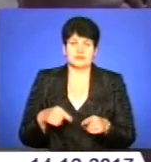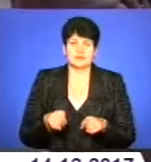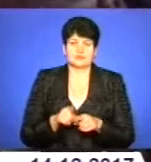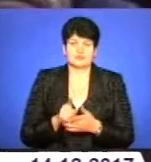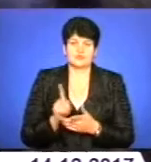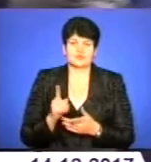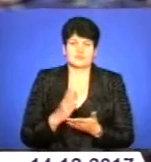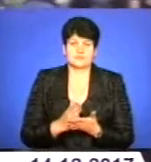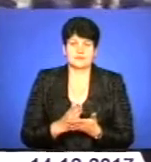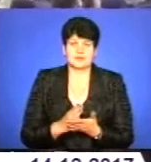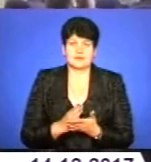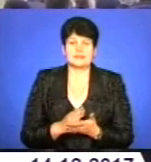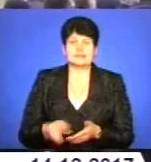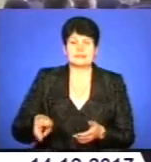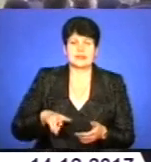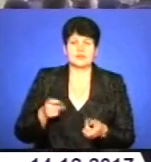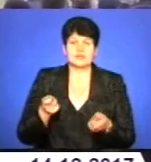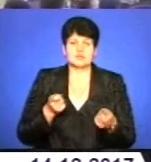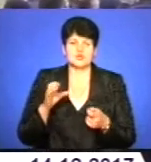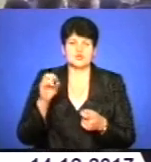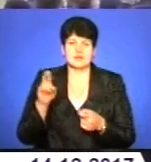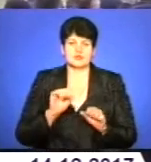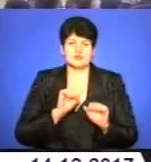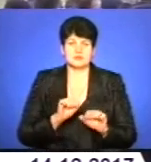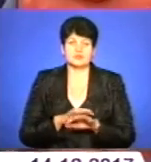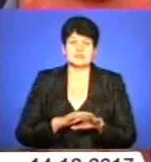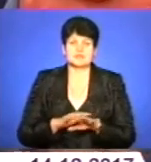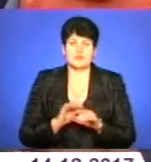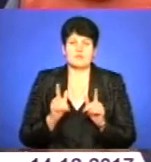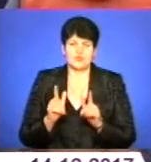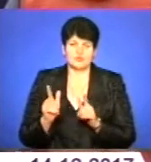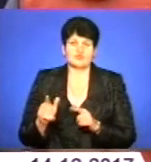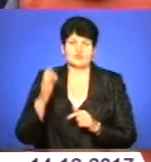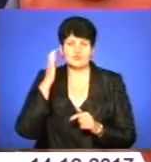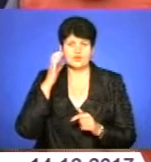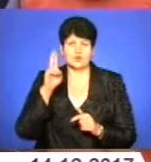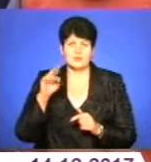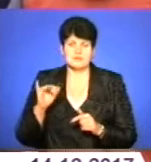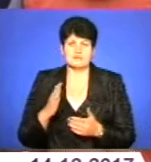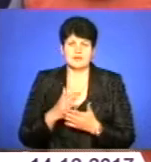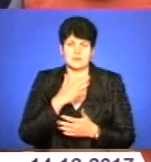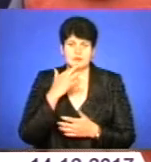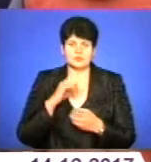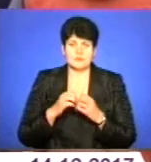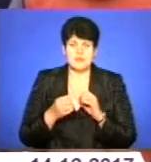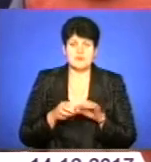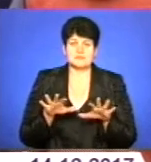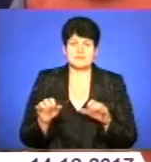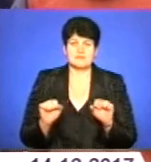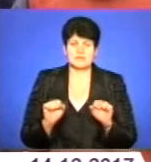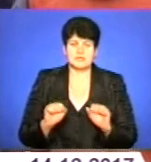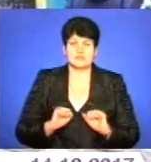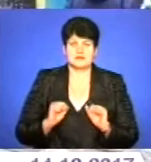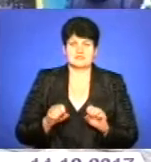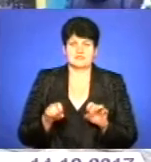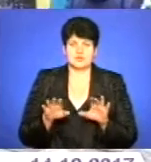мати. Директор департаменту соціального захисту населення погоджується, що у чорнобильців є багато проблем, проте місцева влада намагається їх